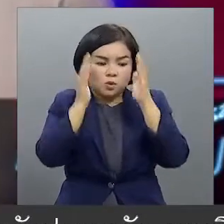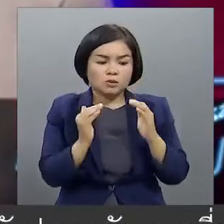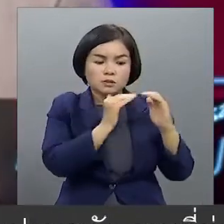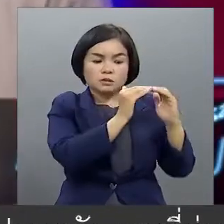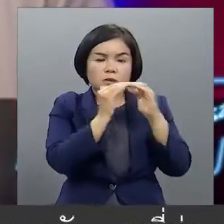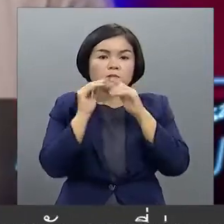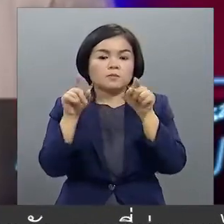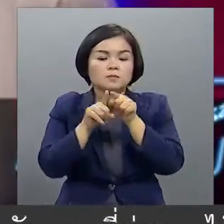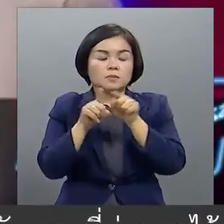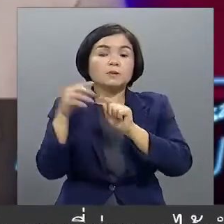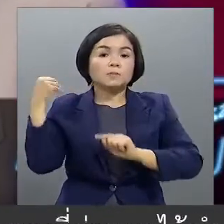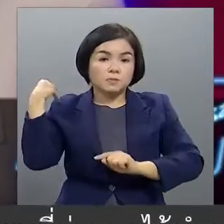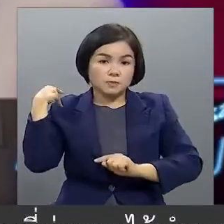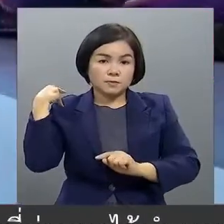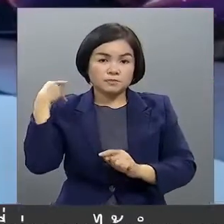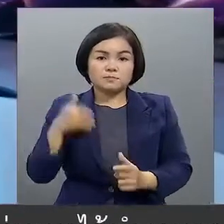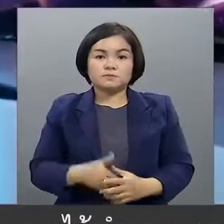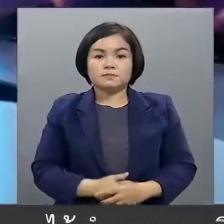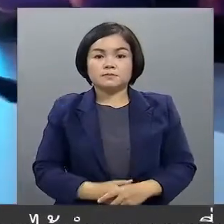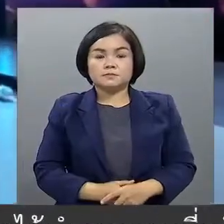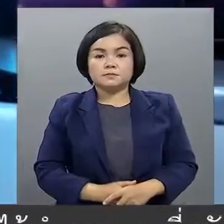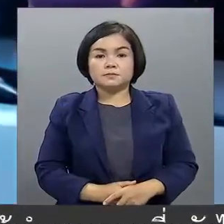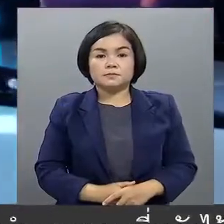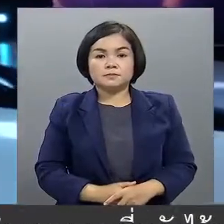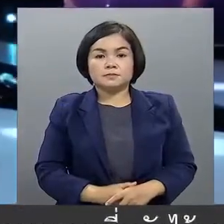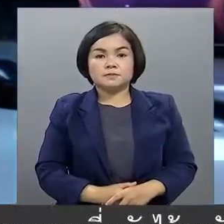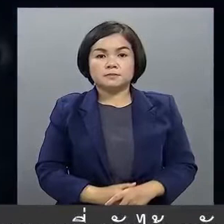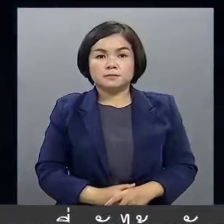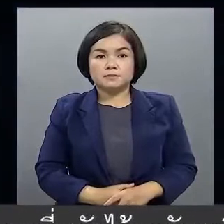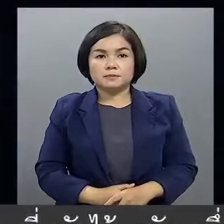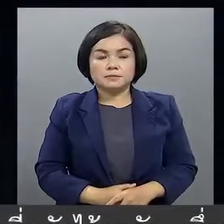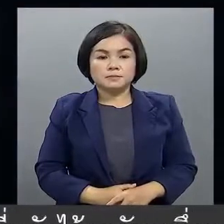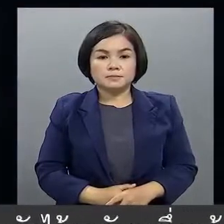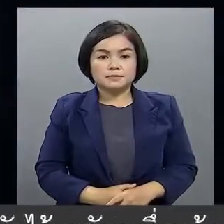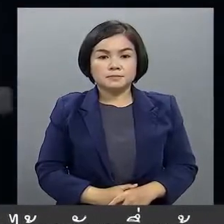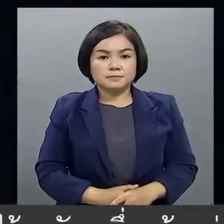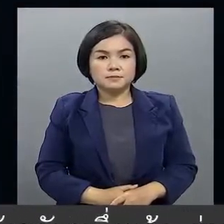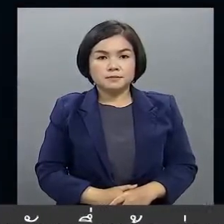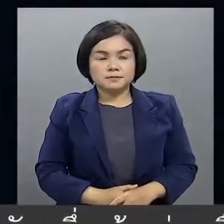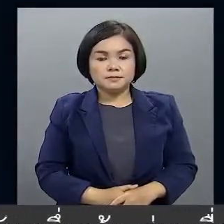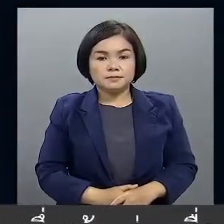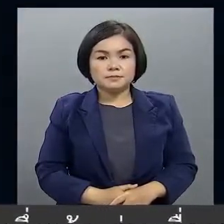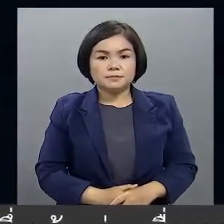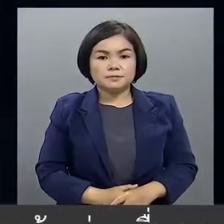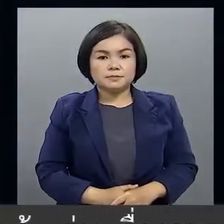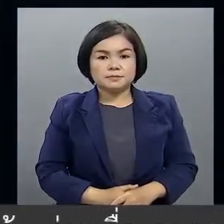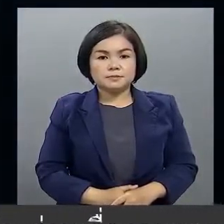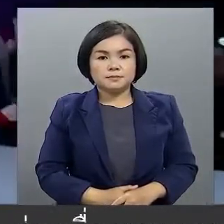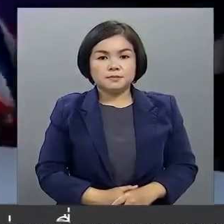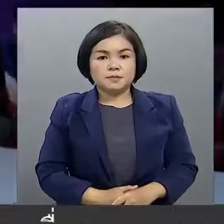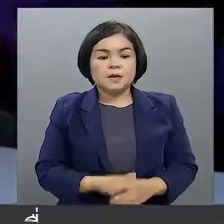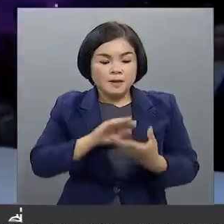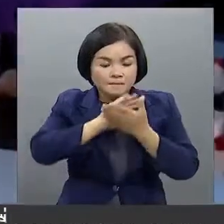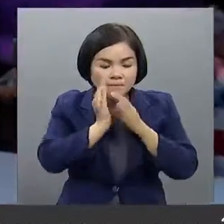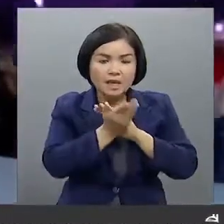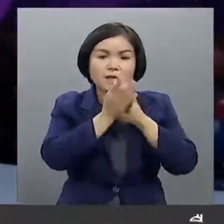have conversations, open up conversations. Ladies and gentlemen, Angela Ponce.จุดเปลี่ยนสำคัญที่ทำให้ส